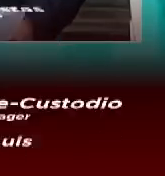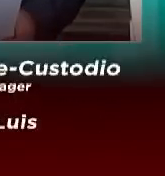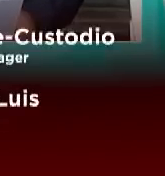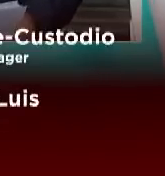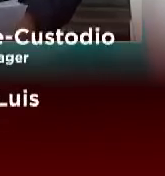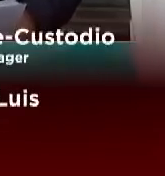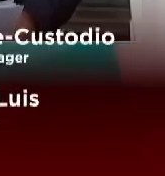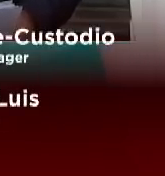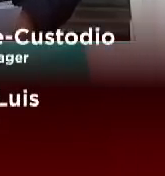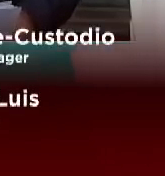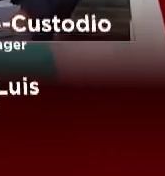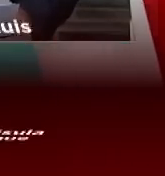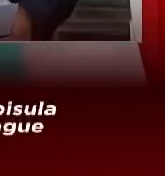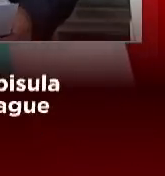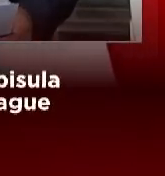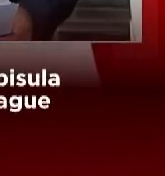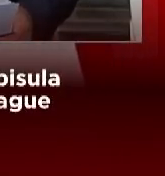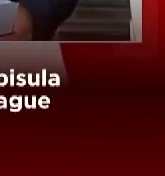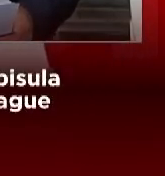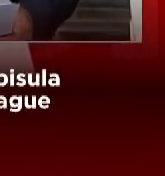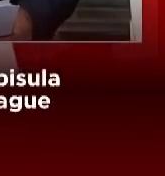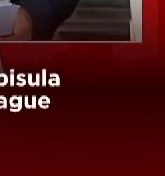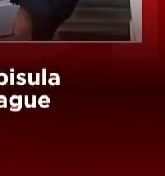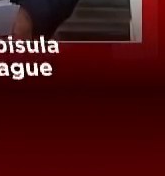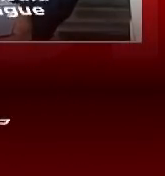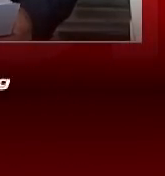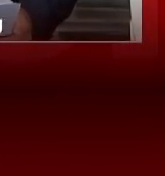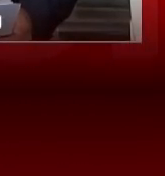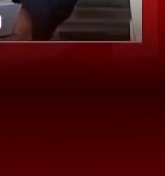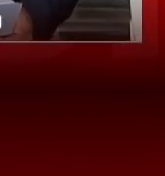si Mav Gonzalez. Para sa Pilipino, ito ang State of the Nation.